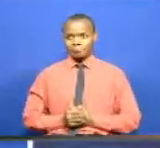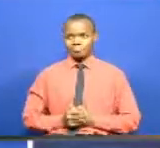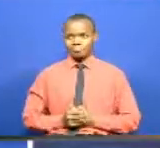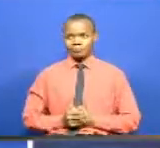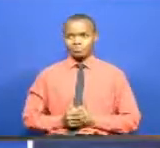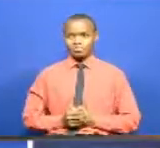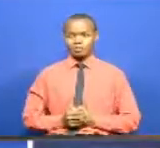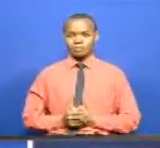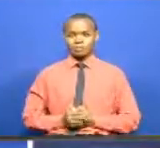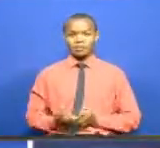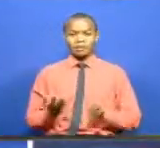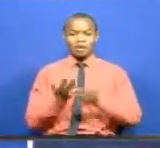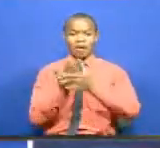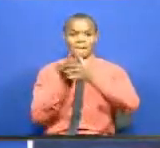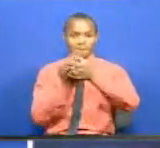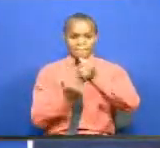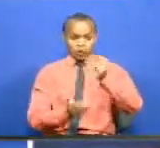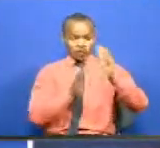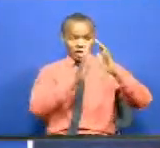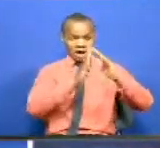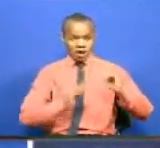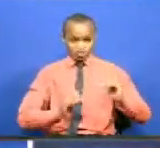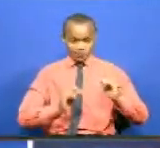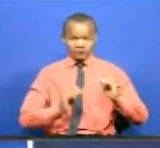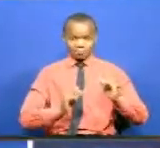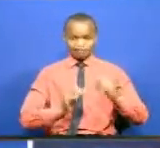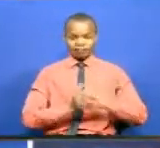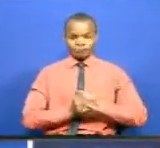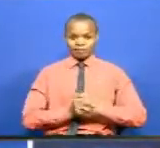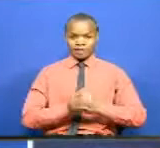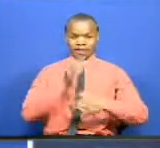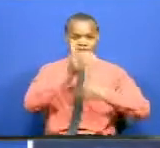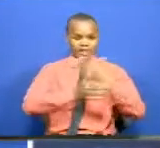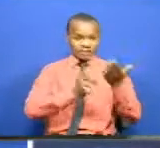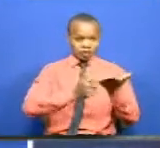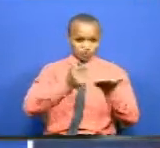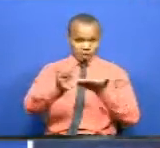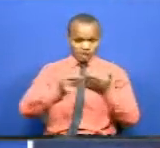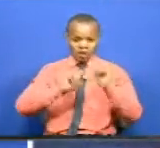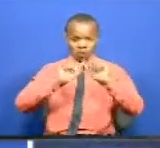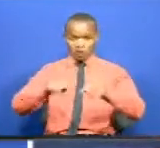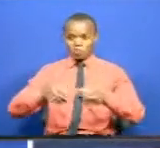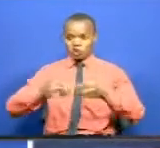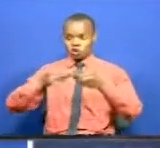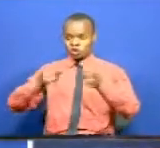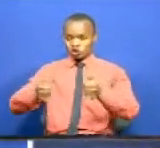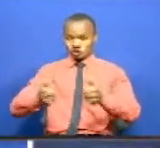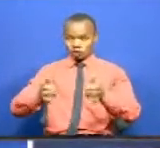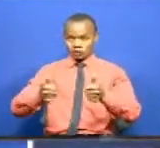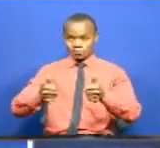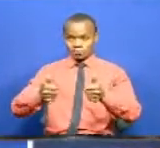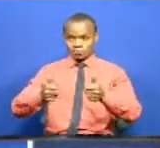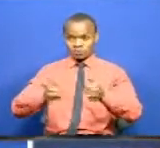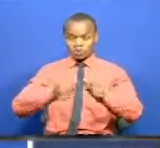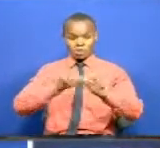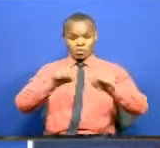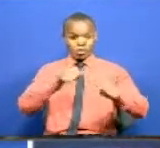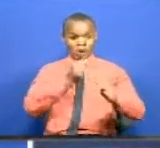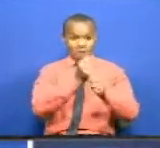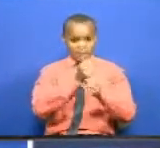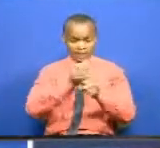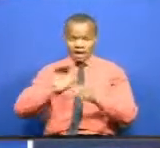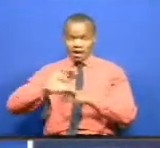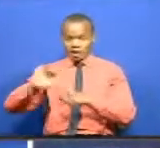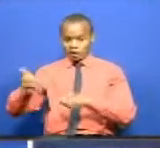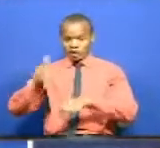Mabunge mawili ya kitaifa na seneti siku ya Jumanne yanatarajiwa kutafuta suluhu la muda ili kuwezesha kaunti kupata